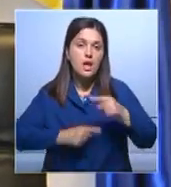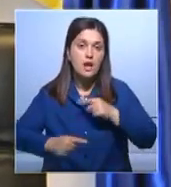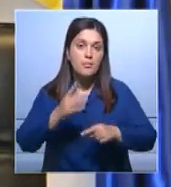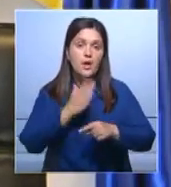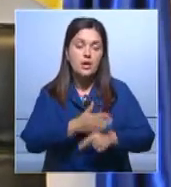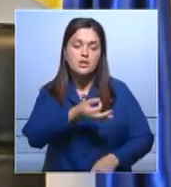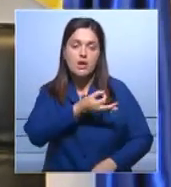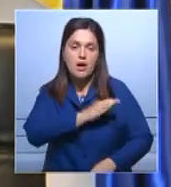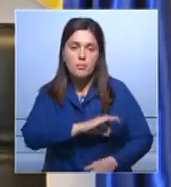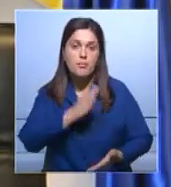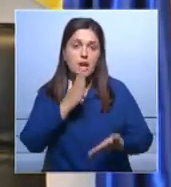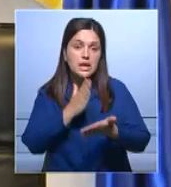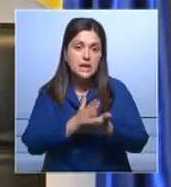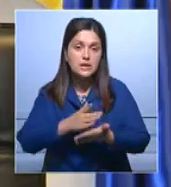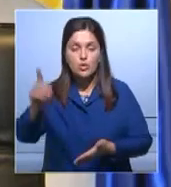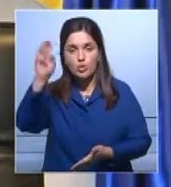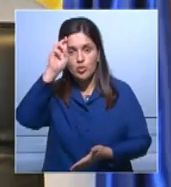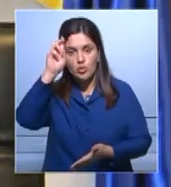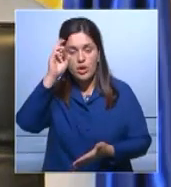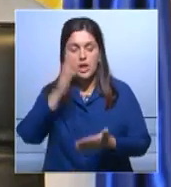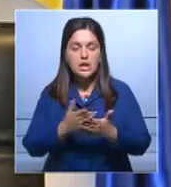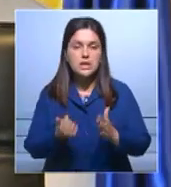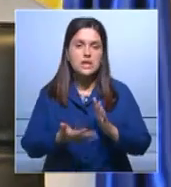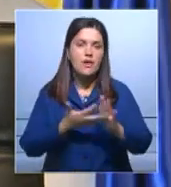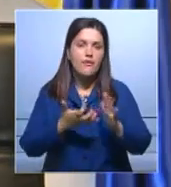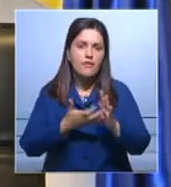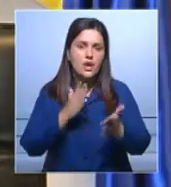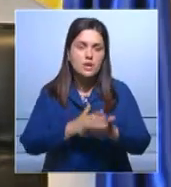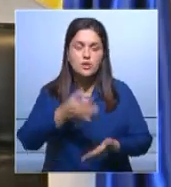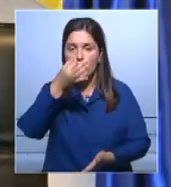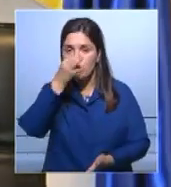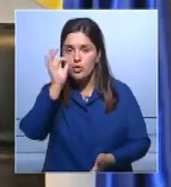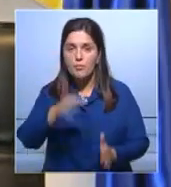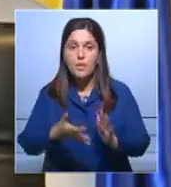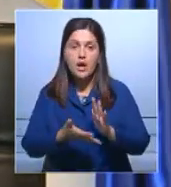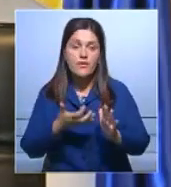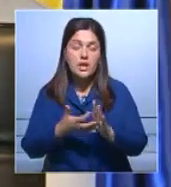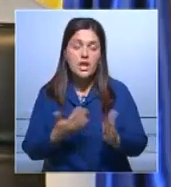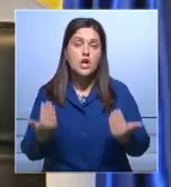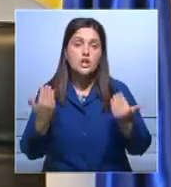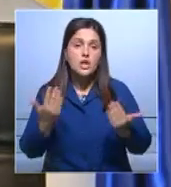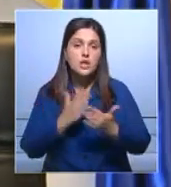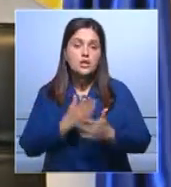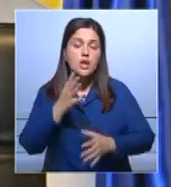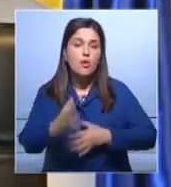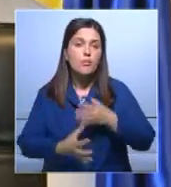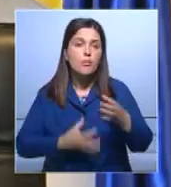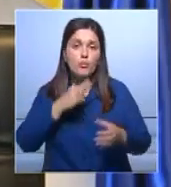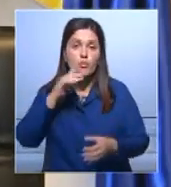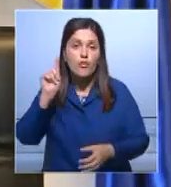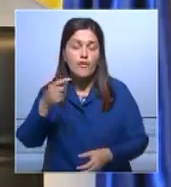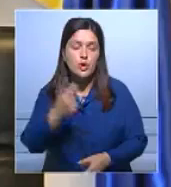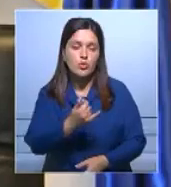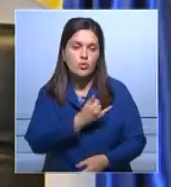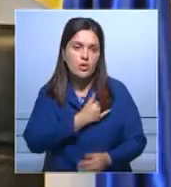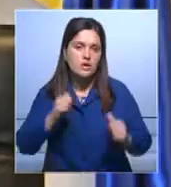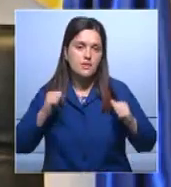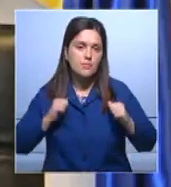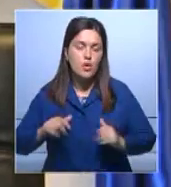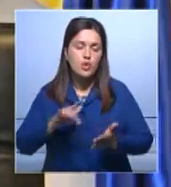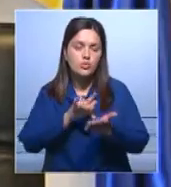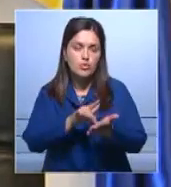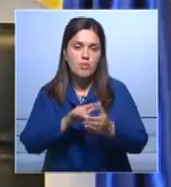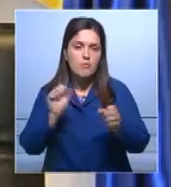свои результаты. Конечно, есть свои недочеты, это от неопытности. Учитывая нынешние настроения в мире, наша задача сделать так, чтобы турист